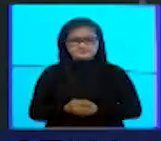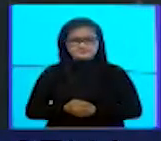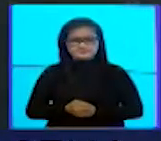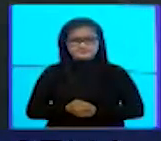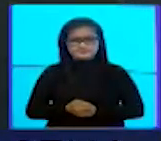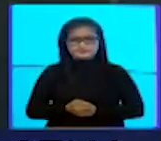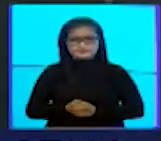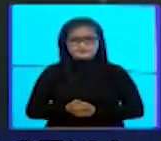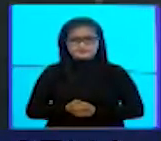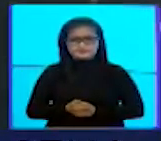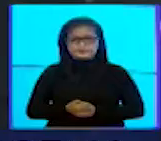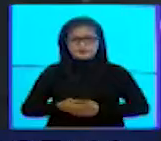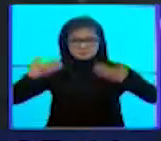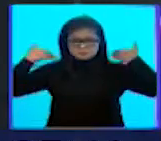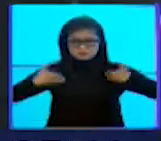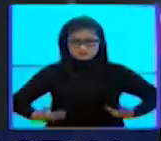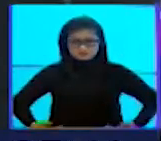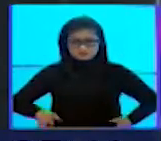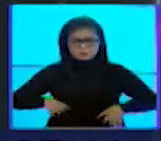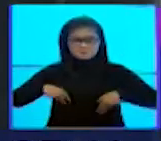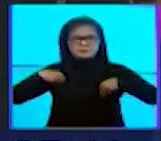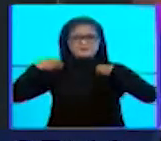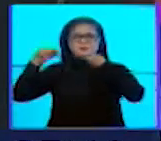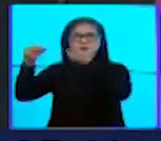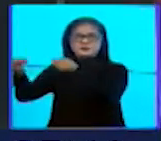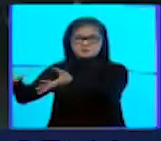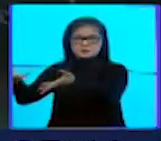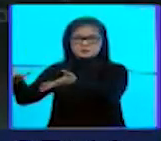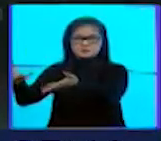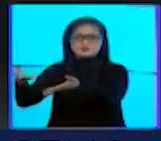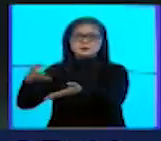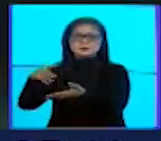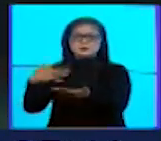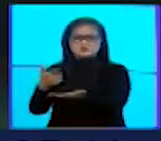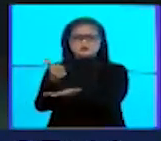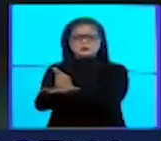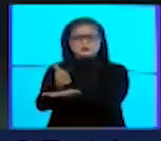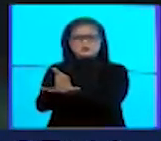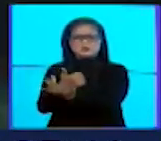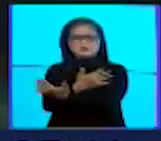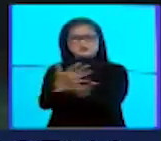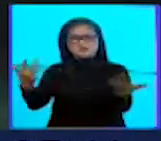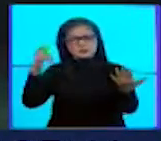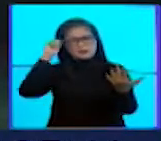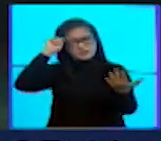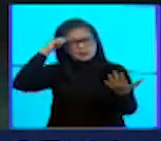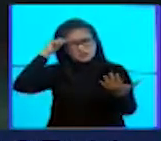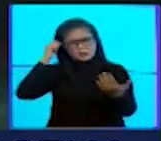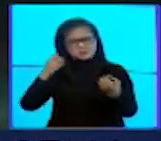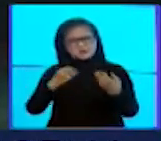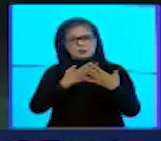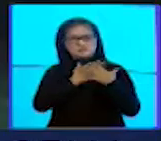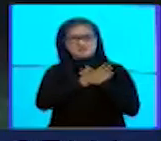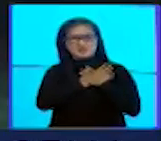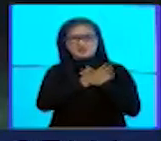Pengabdian saudara-saudara akan terpatri di sanubari seluruh rakyat Indonesia. Semoga arwah